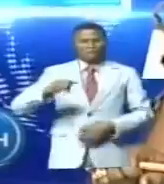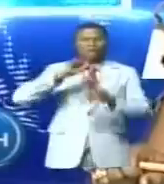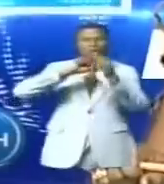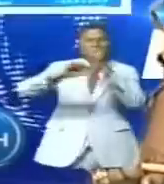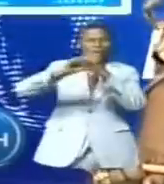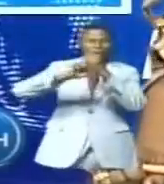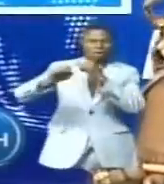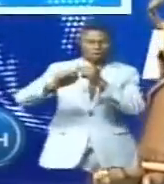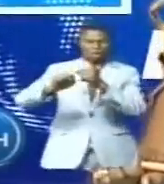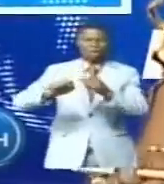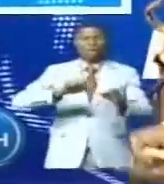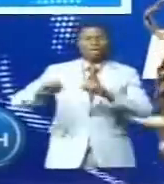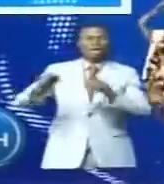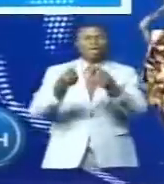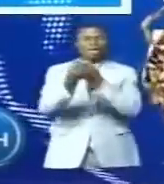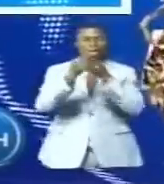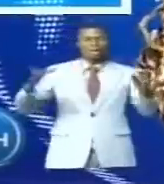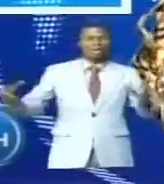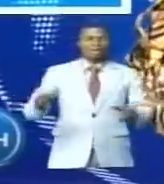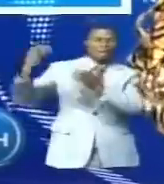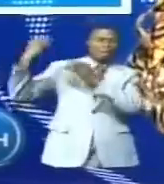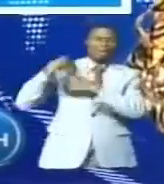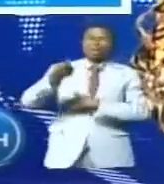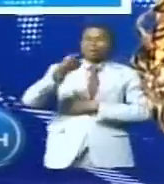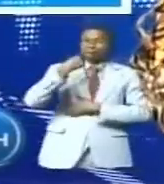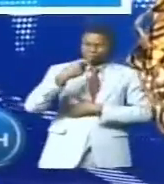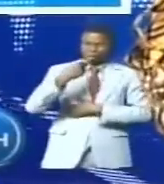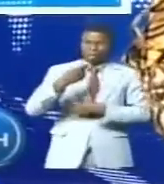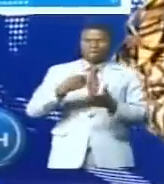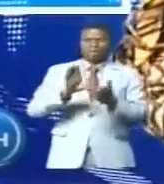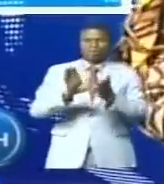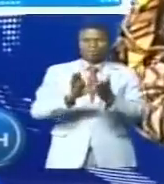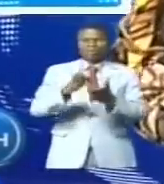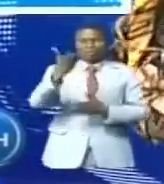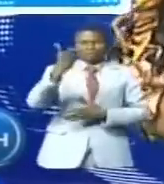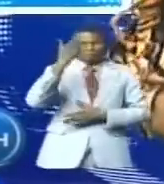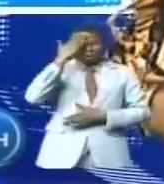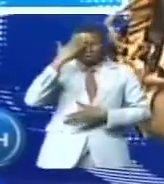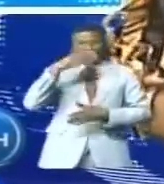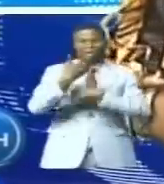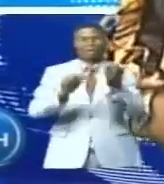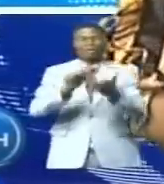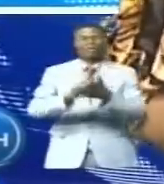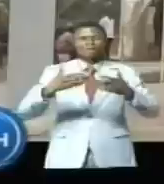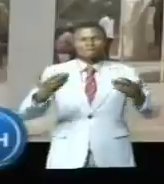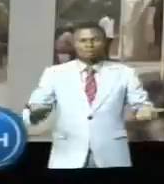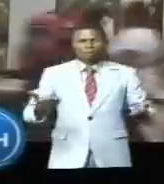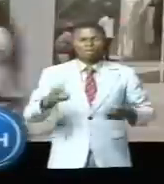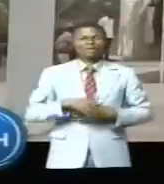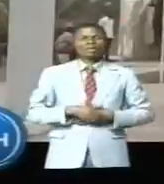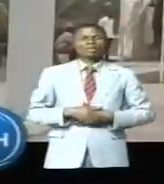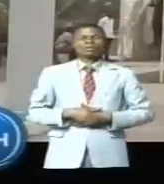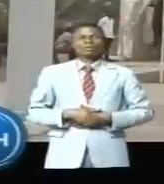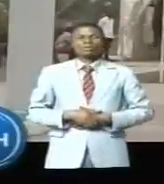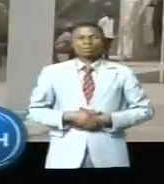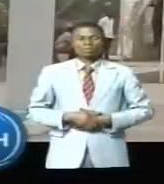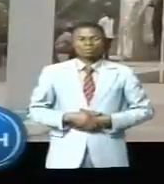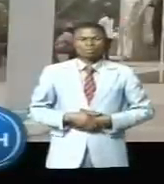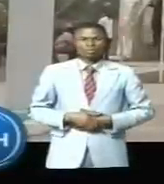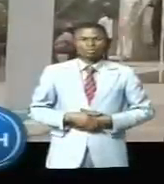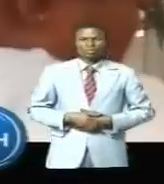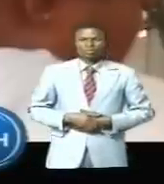dépistage gratuit avec une prise en charge médicale sur place. Cédric Enina, Joël KMB et Fiston Wavingana. La